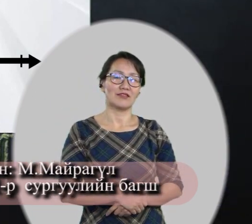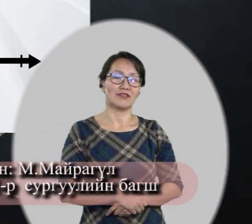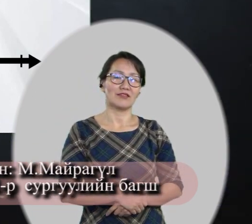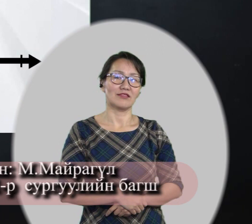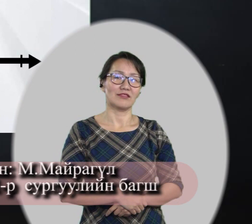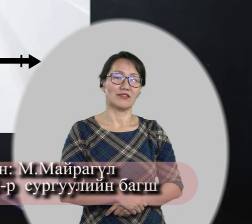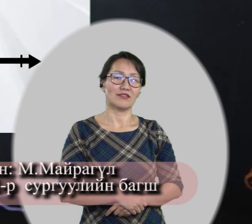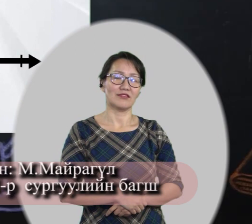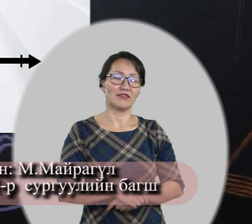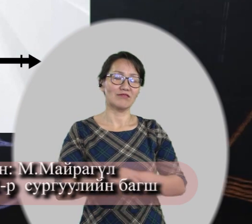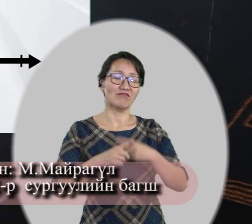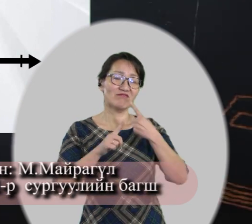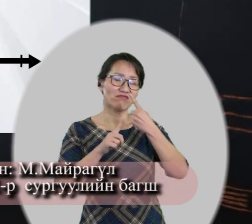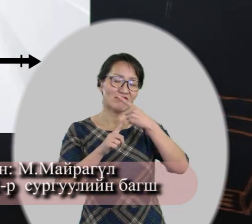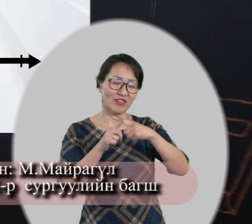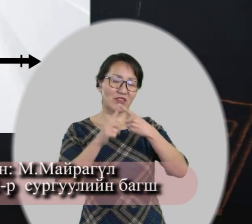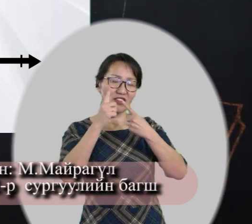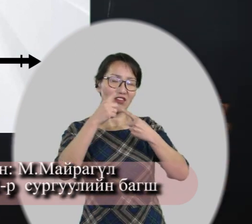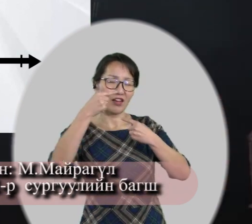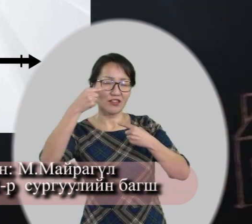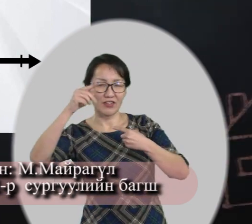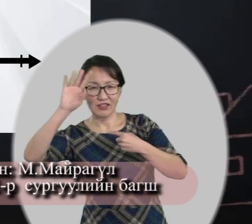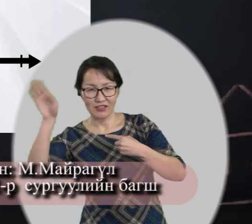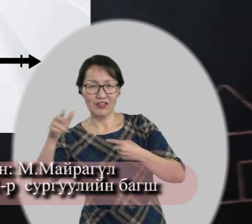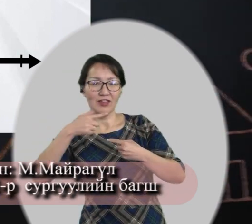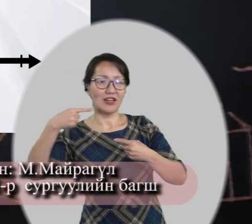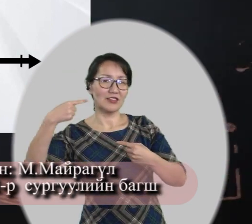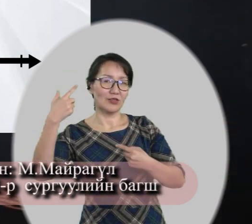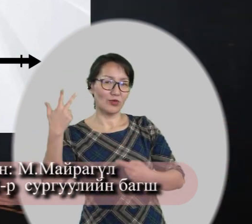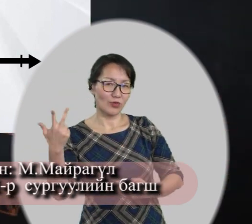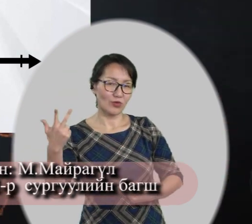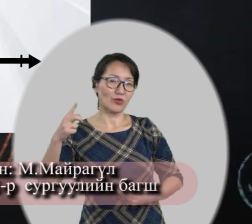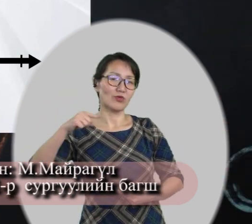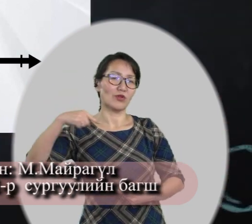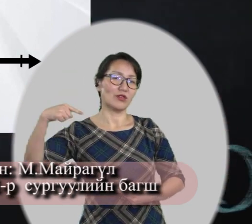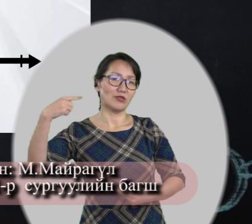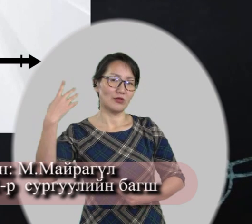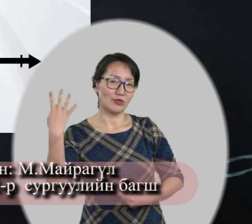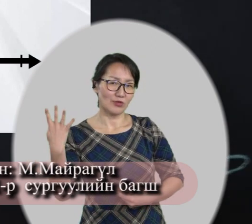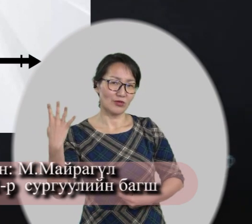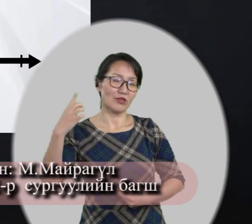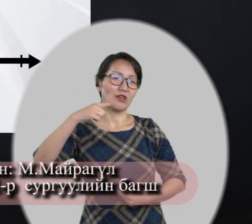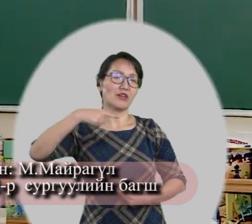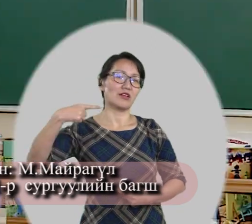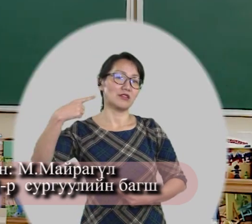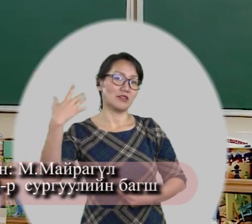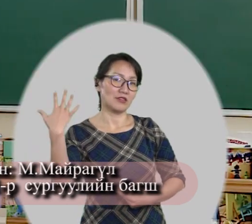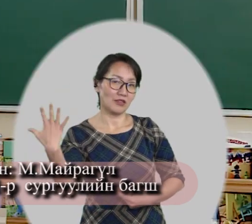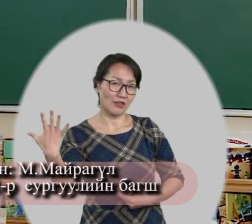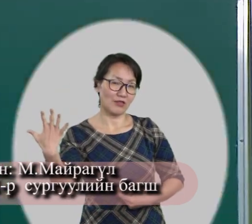Осылайша, кеміткен сайын, алу үш, алу төрт, алу